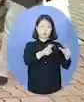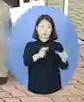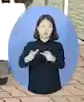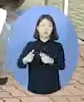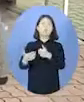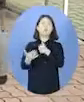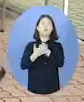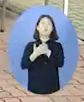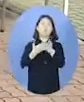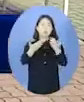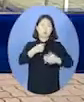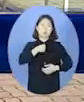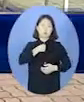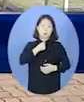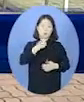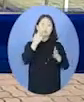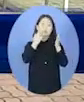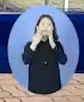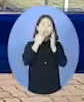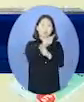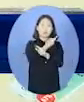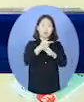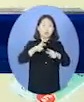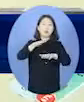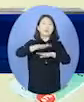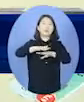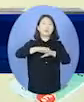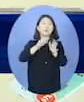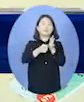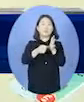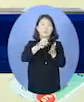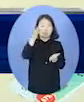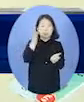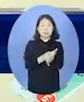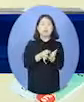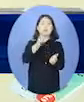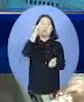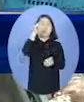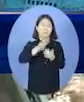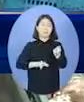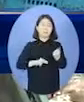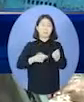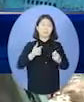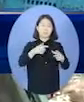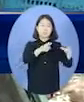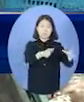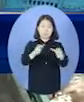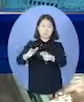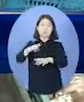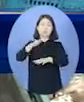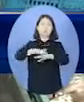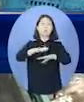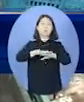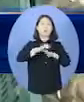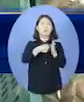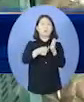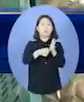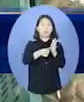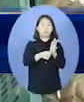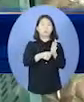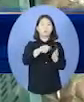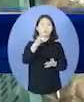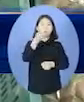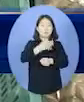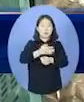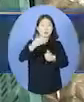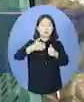있고요. 또 지역업체의 협찬을 받은 의류와 화장품, 다양한 농특산물을 저렴하게 판매해 지역 농축산물 소비